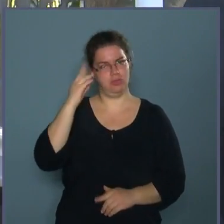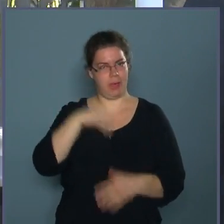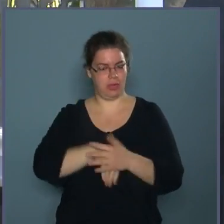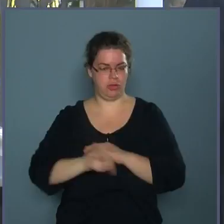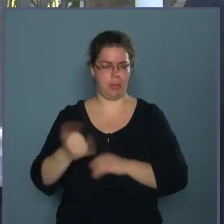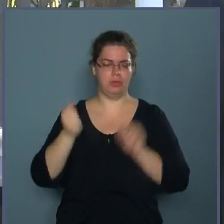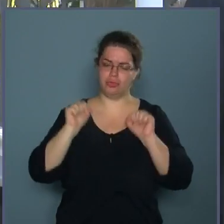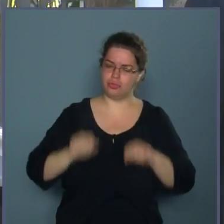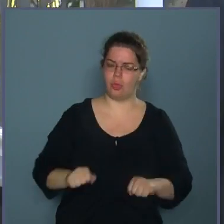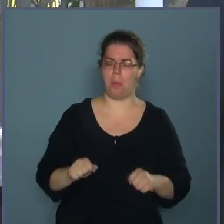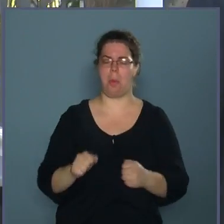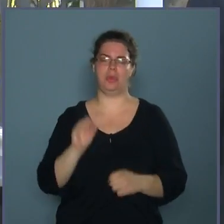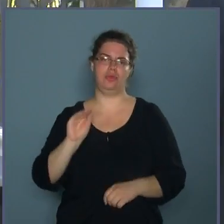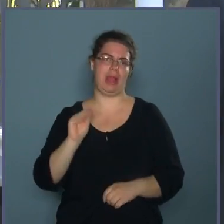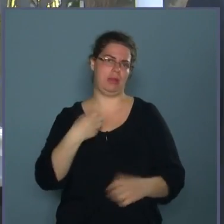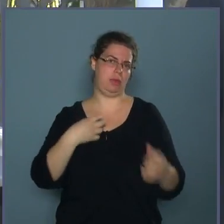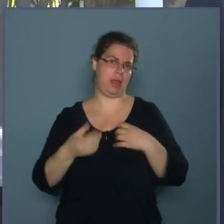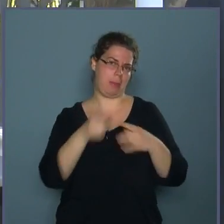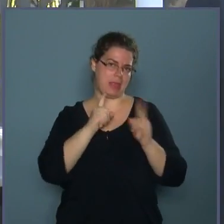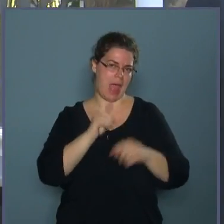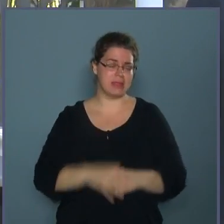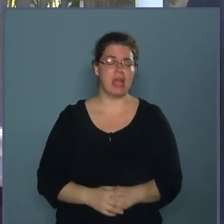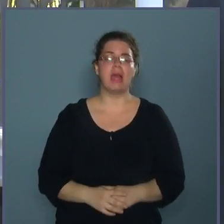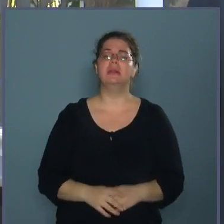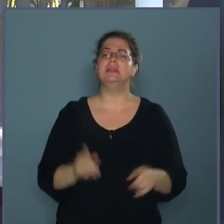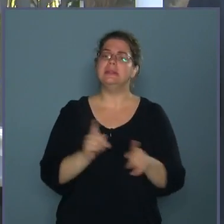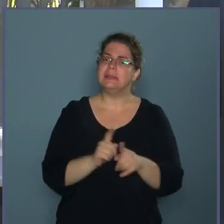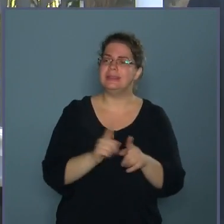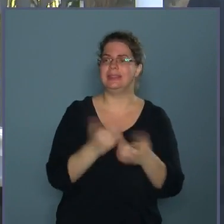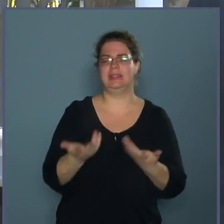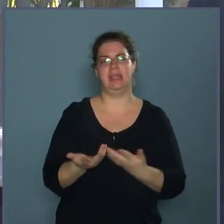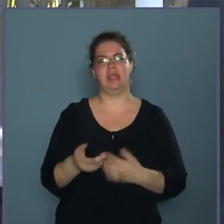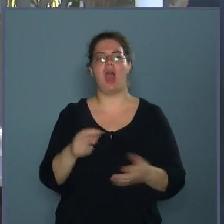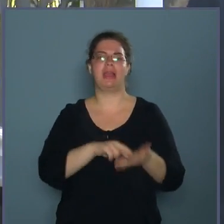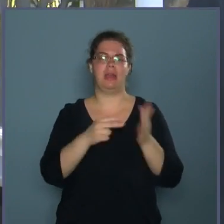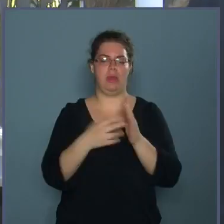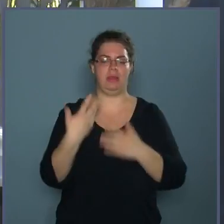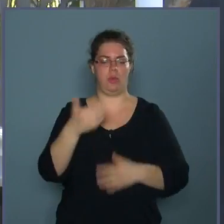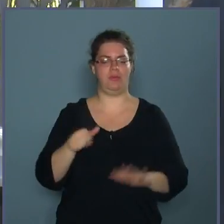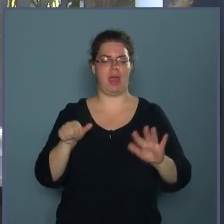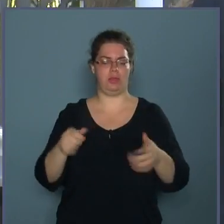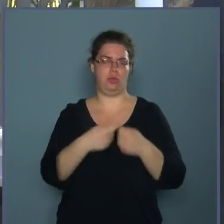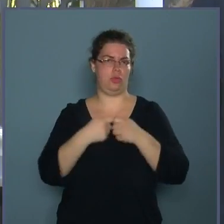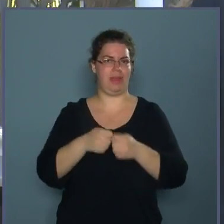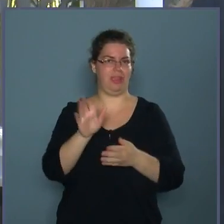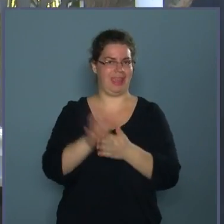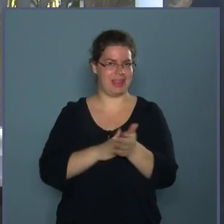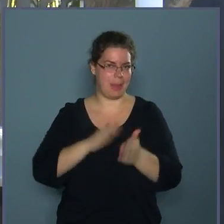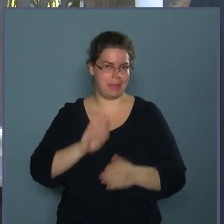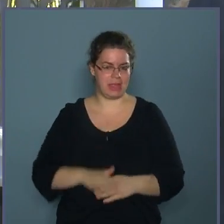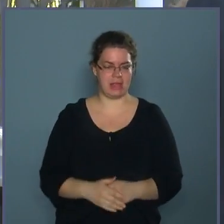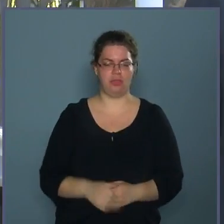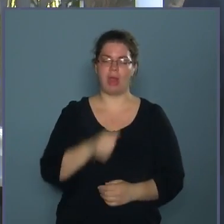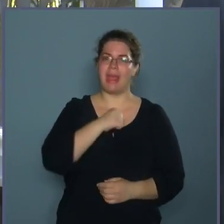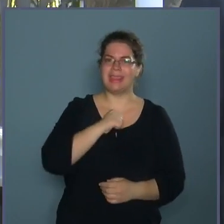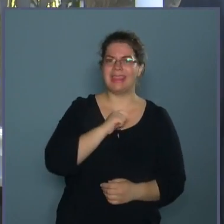megismerésében is komoly és jelentős szerepet játszanak. Szintén a kerületi 56-os szövetség kezdeményezésére,